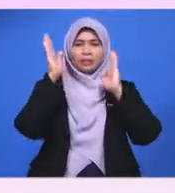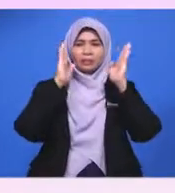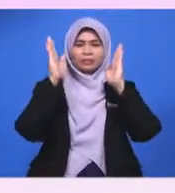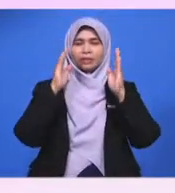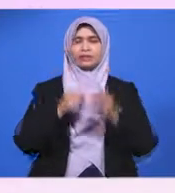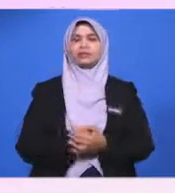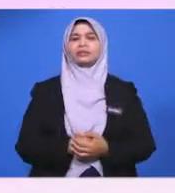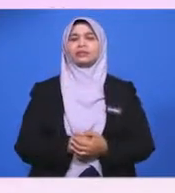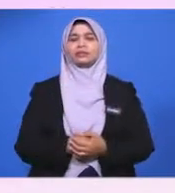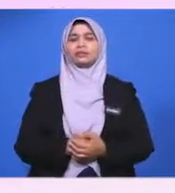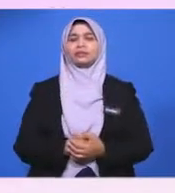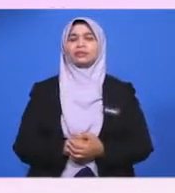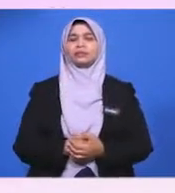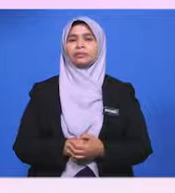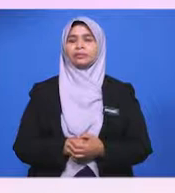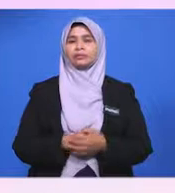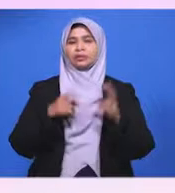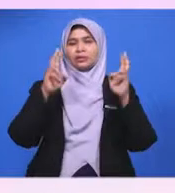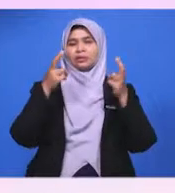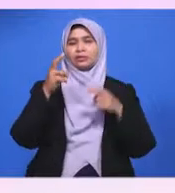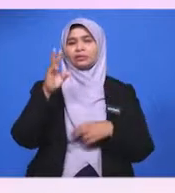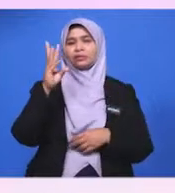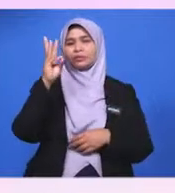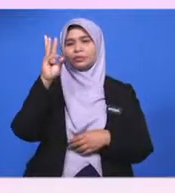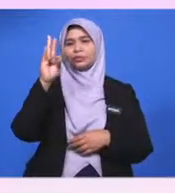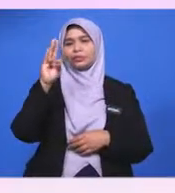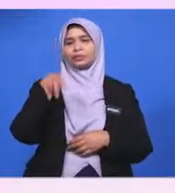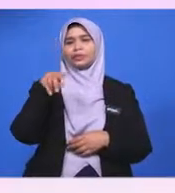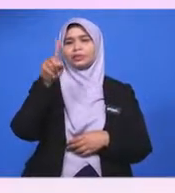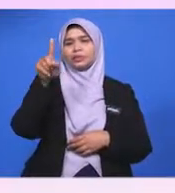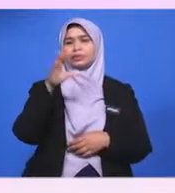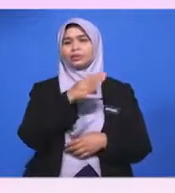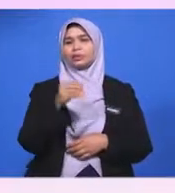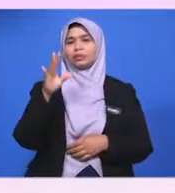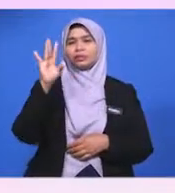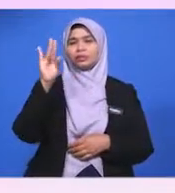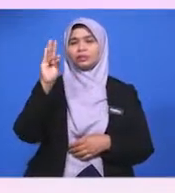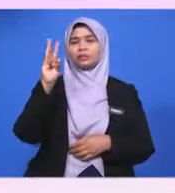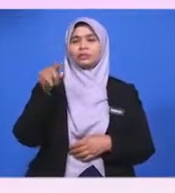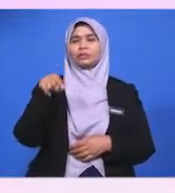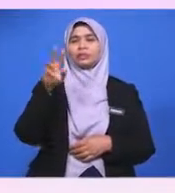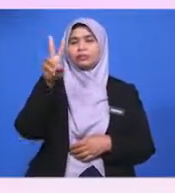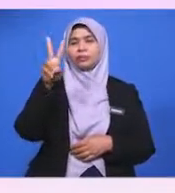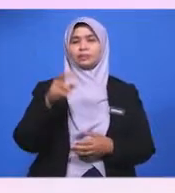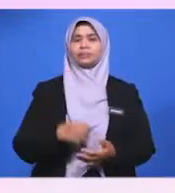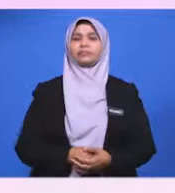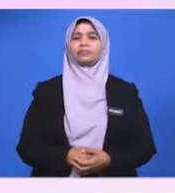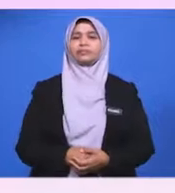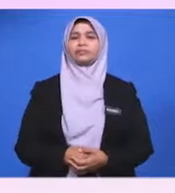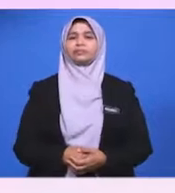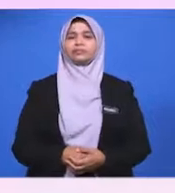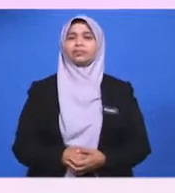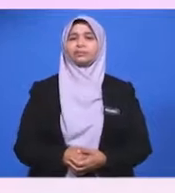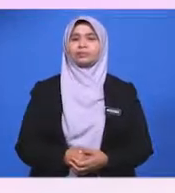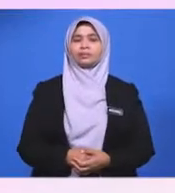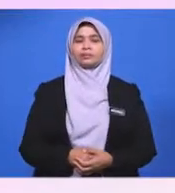iaitu topik 7.1 dan 7.2. Jenis dan taburan kegiatan ekonomi utama